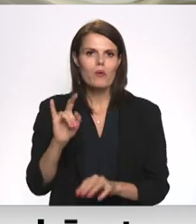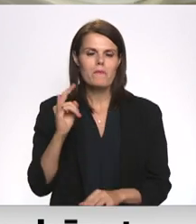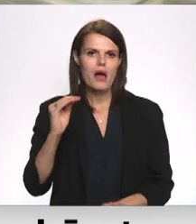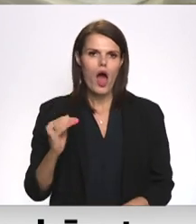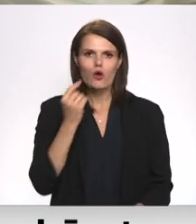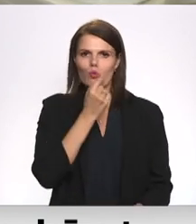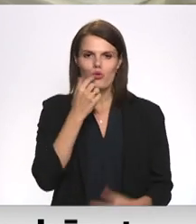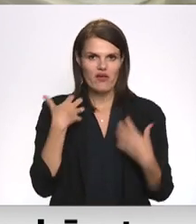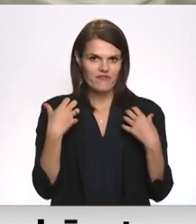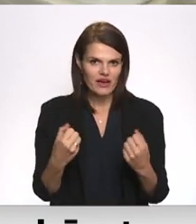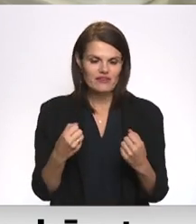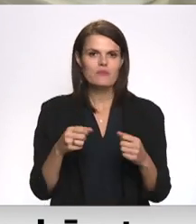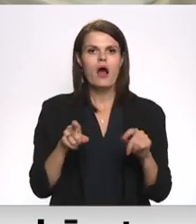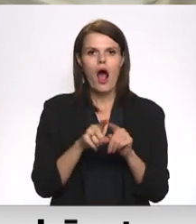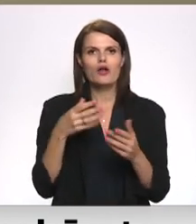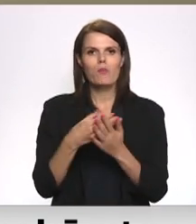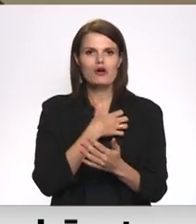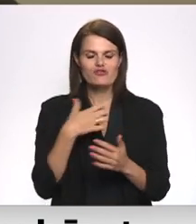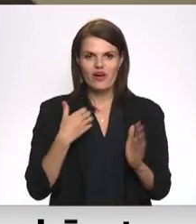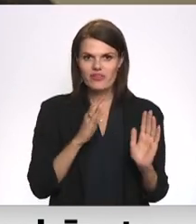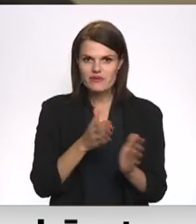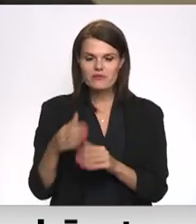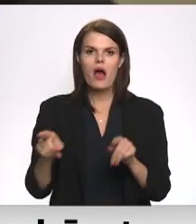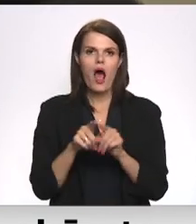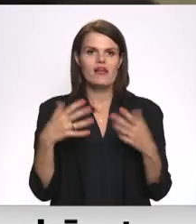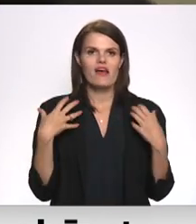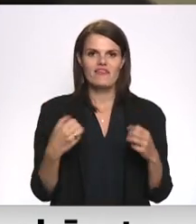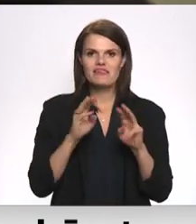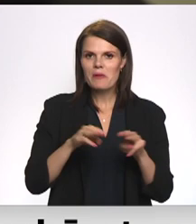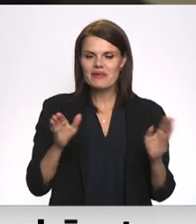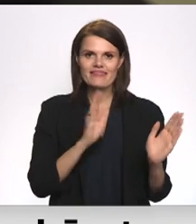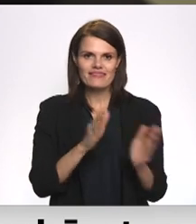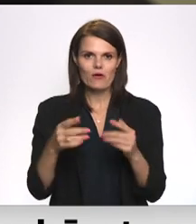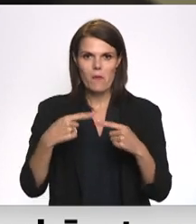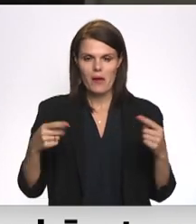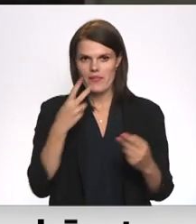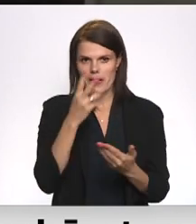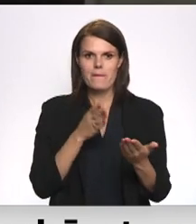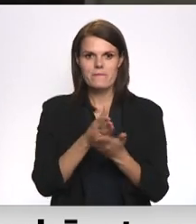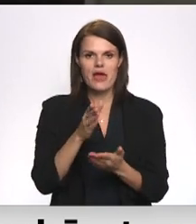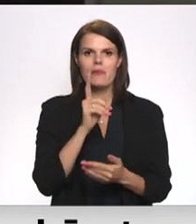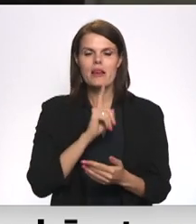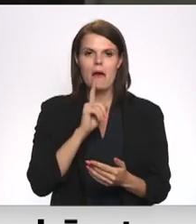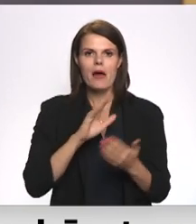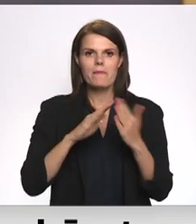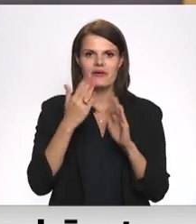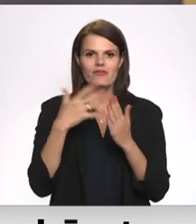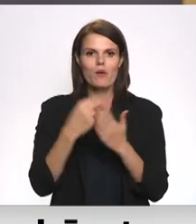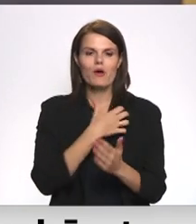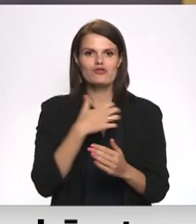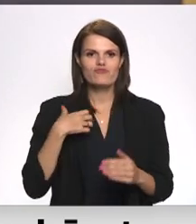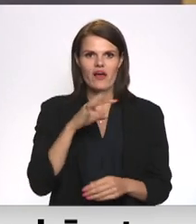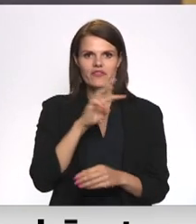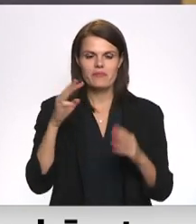mutes dobumu veselību. Ir gan pašvaldības sagatavotie, ir arī veselības ministrijas sagatavotie materiāli, tie ir pieejami Liepājas pilsētas pašvaldības mājaslapā. Jā, mēs